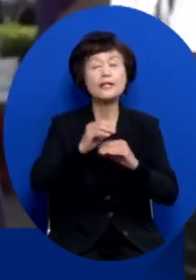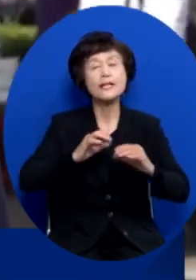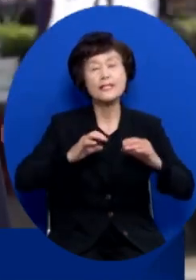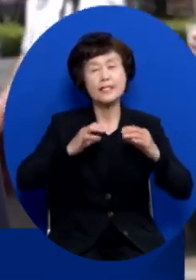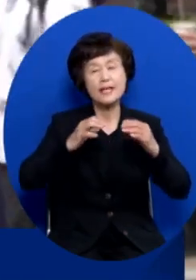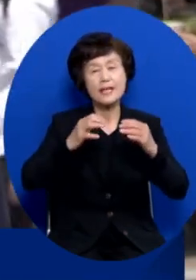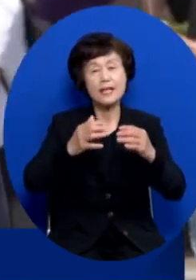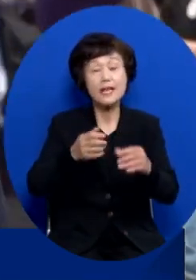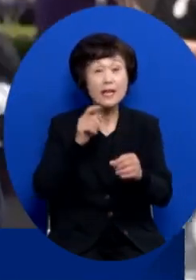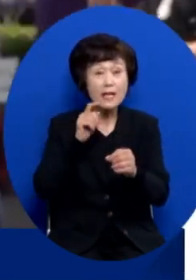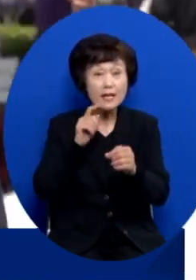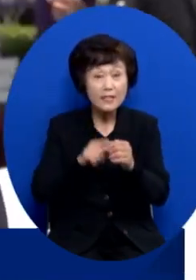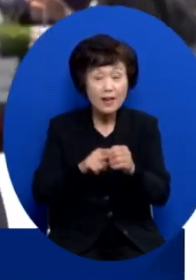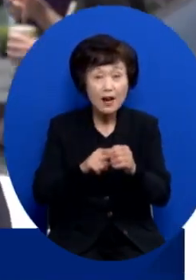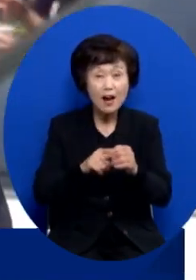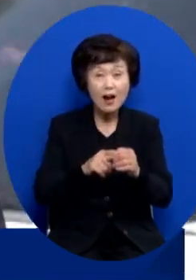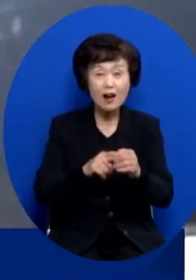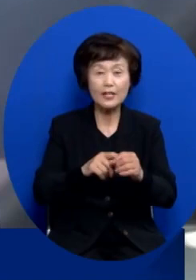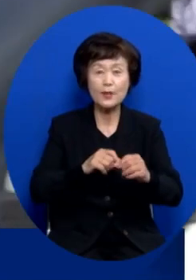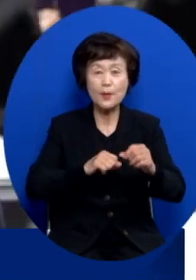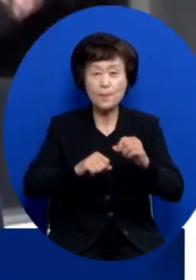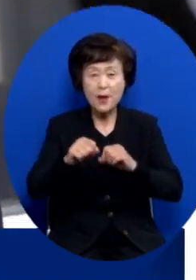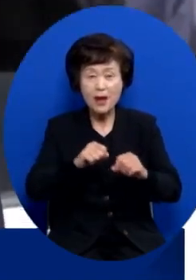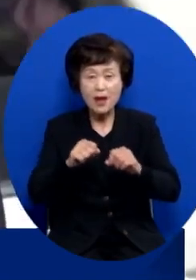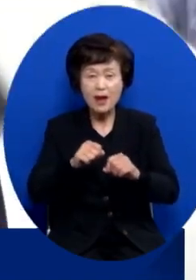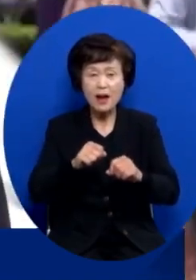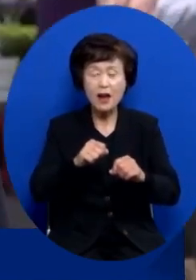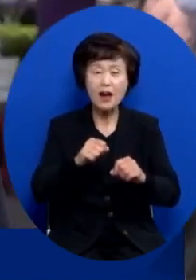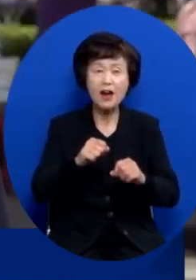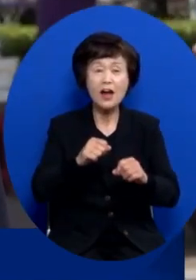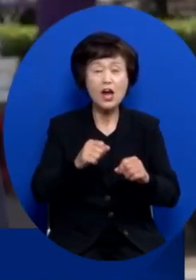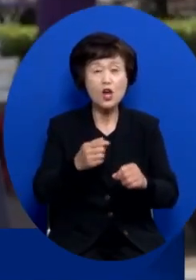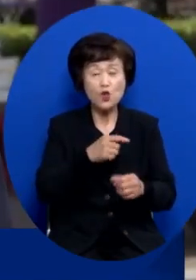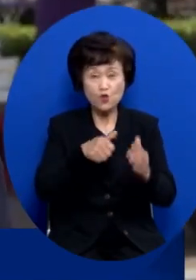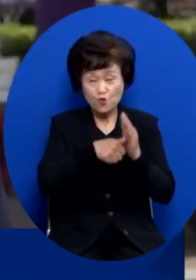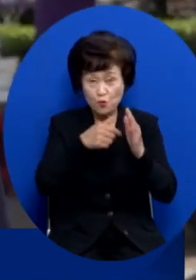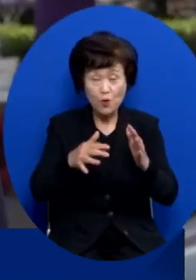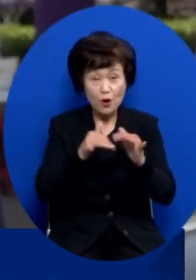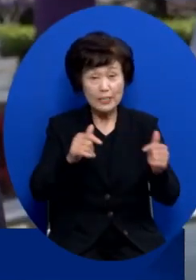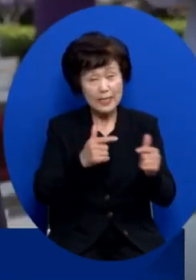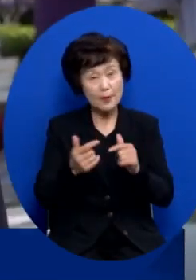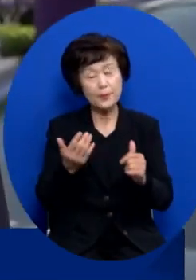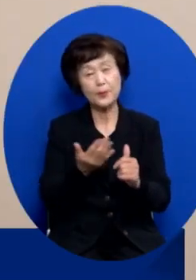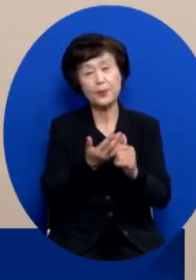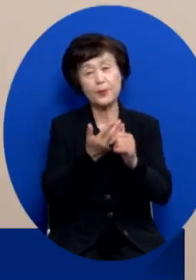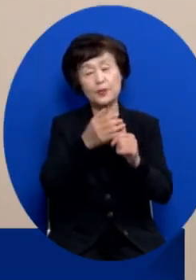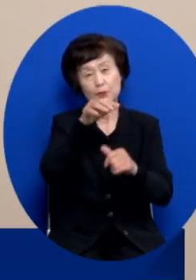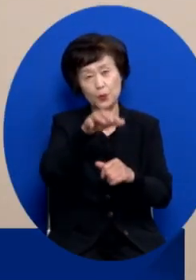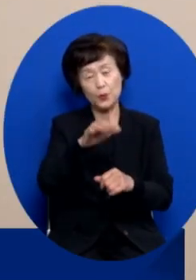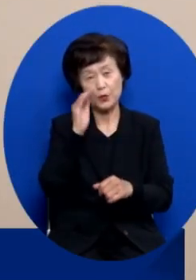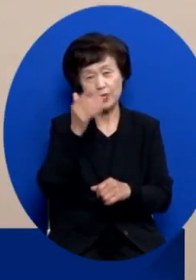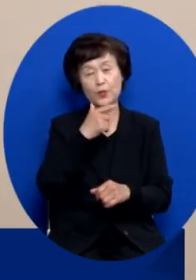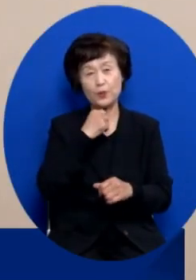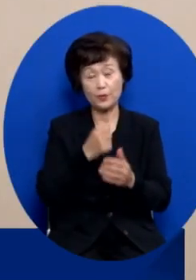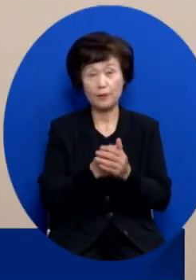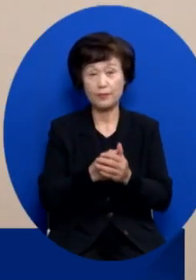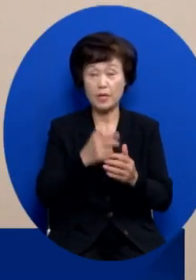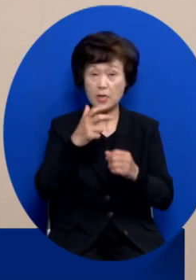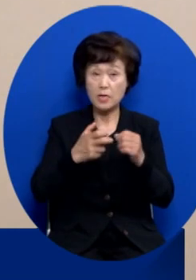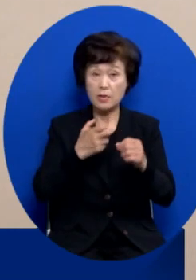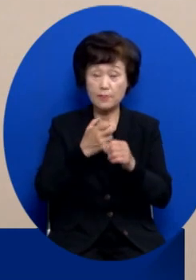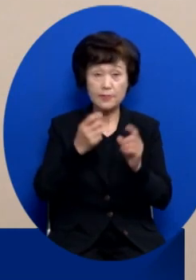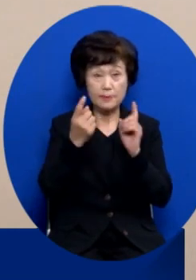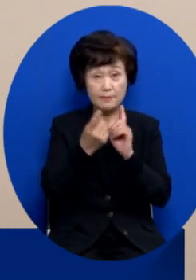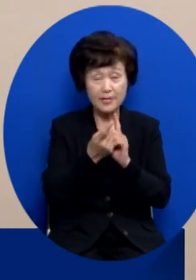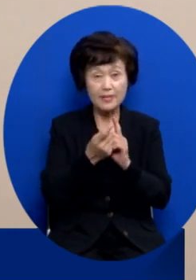세계적인 사역이 자들이 여기서 만들어지는 그런 모짜리판이 되었으면 좋겠습니다. 70주년을 맞이해서